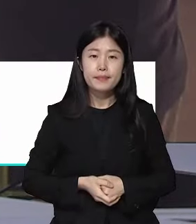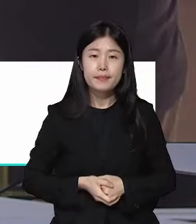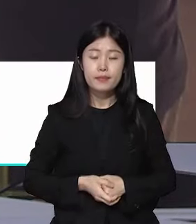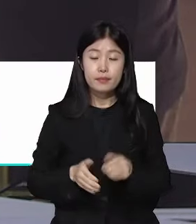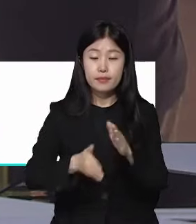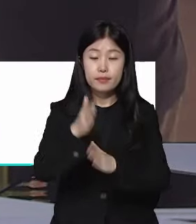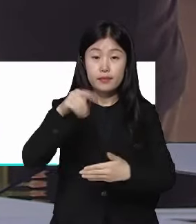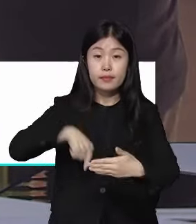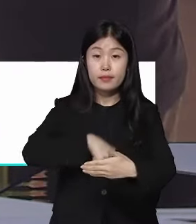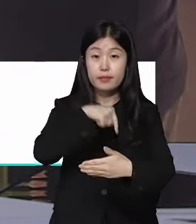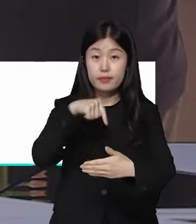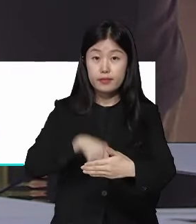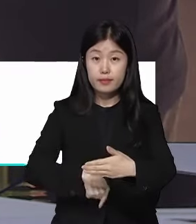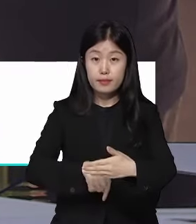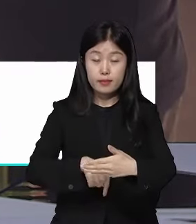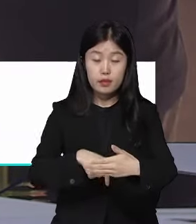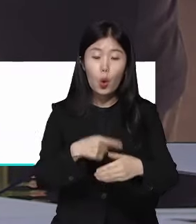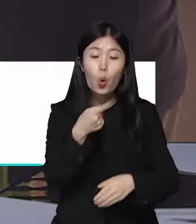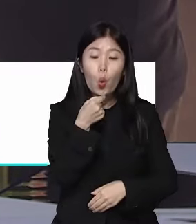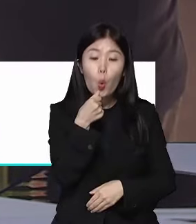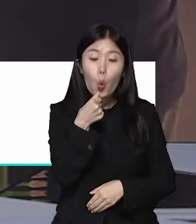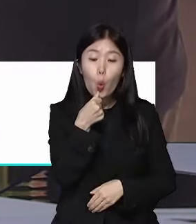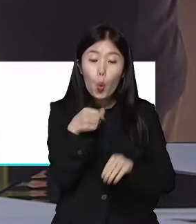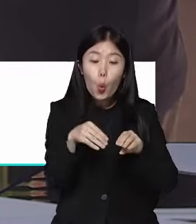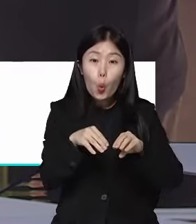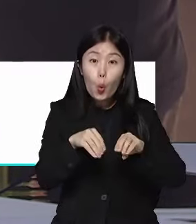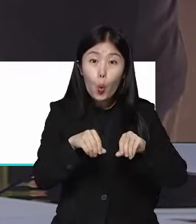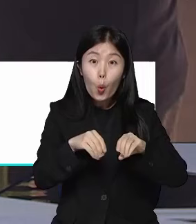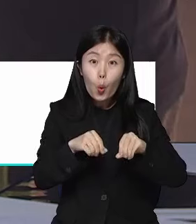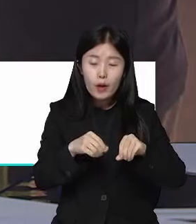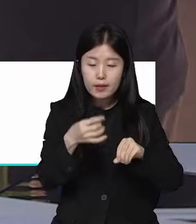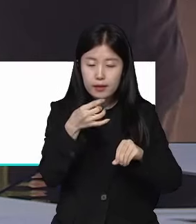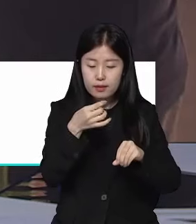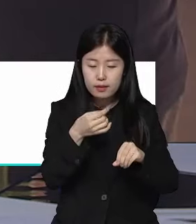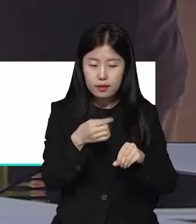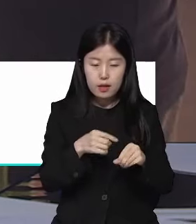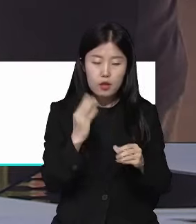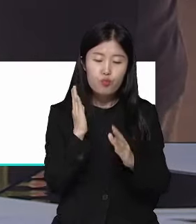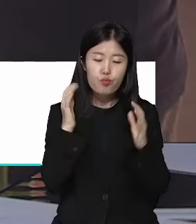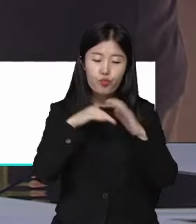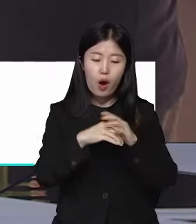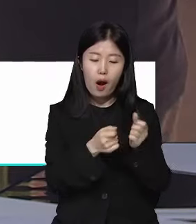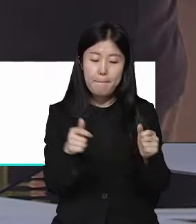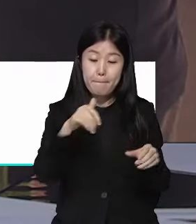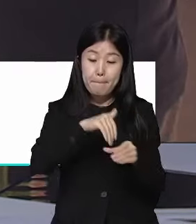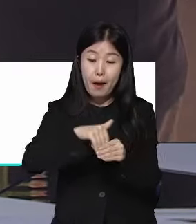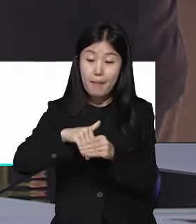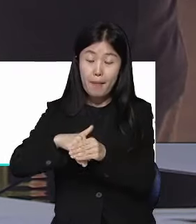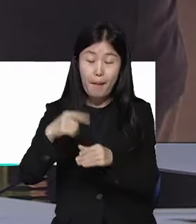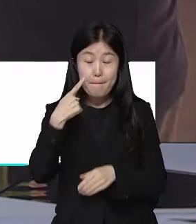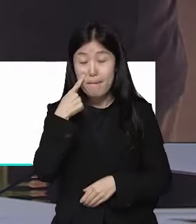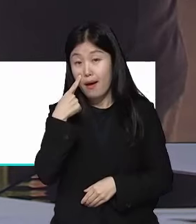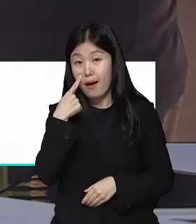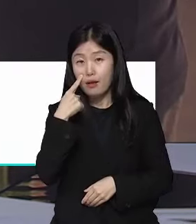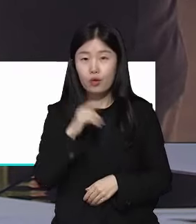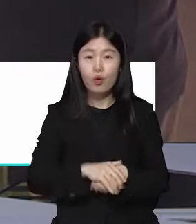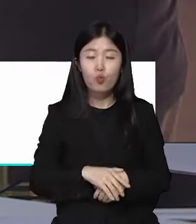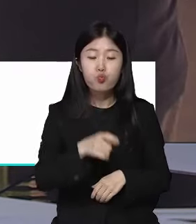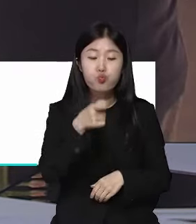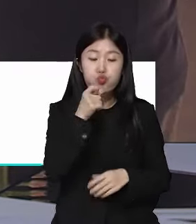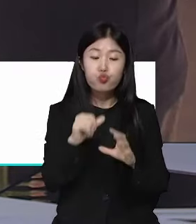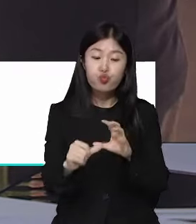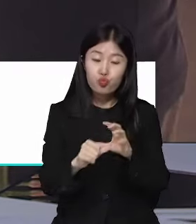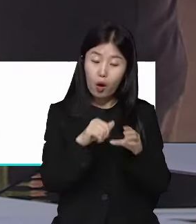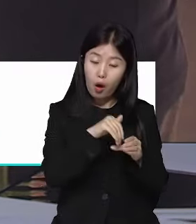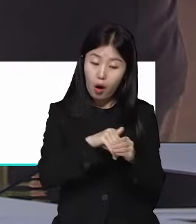도심의 좁은 공간을 활용해 채소를 키우는 도심형 스마트팜 농장이 주목을 받고 있습니다. 수경 재배 방식으로 친환경적이고